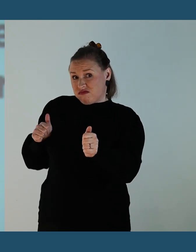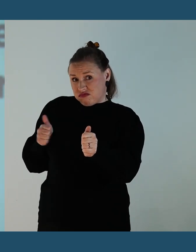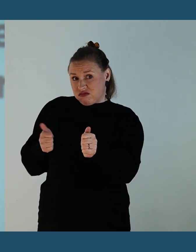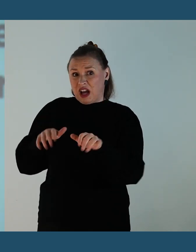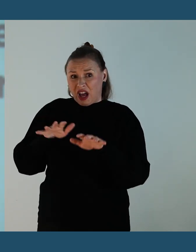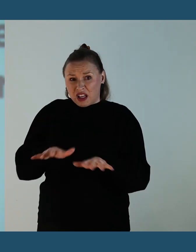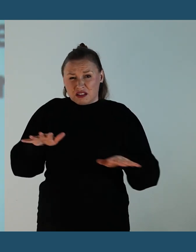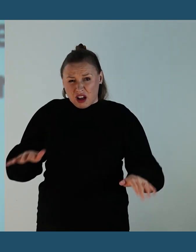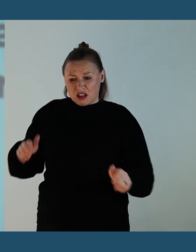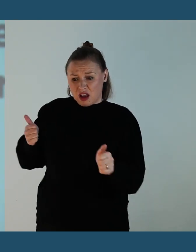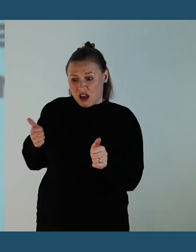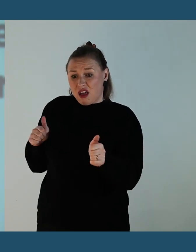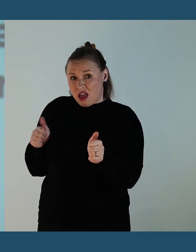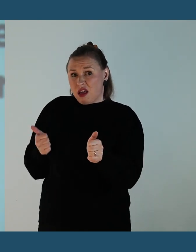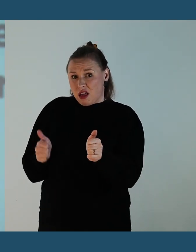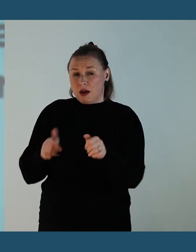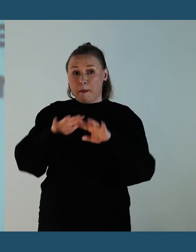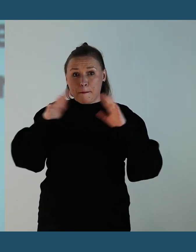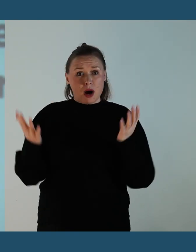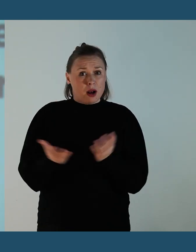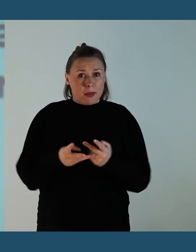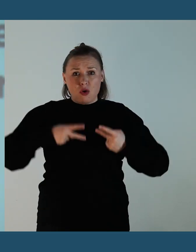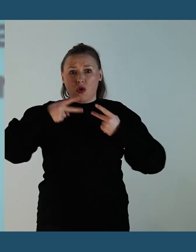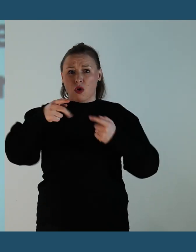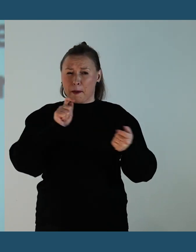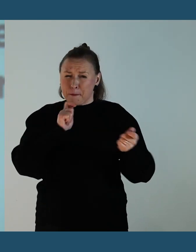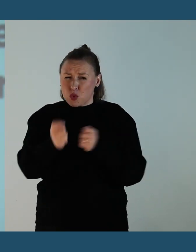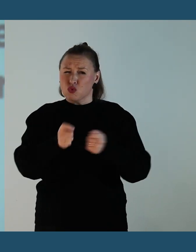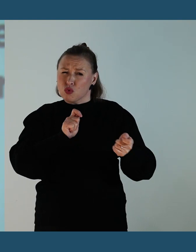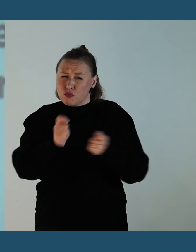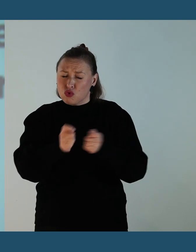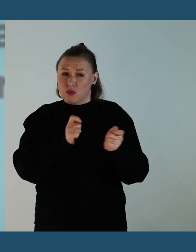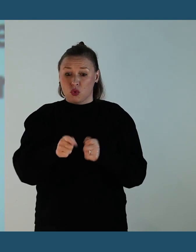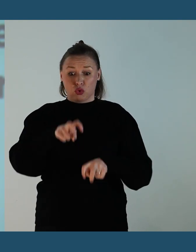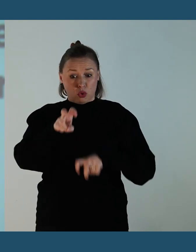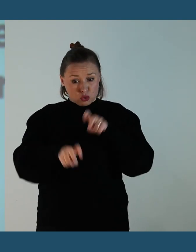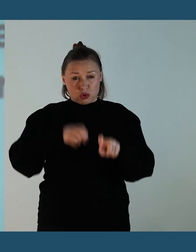muuttuu. Meillä on tutkittua tietoa ja